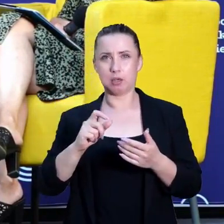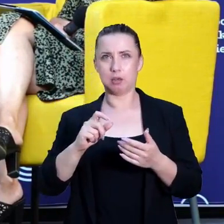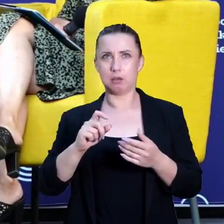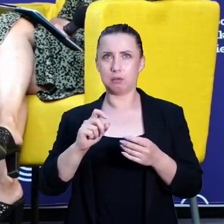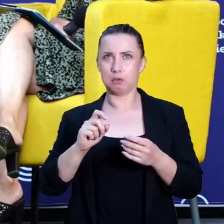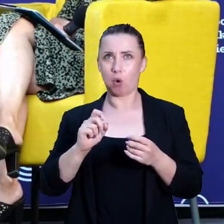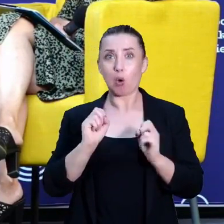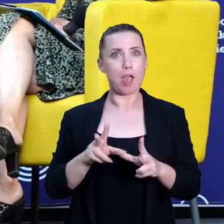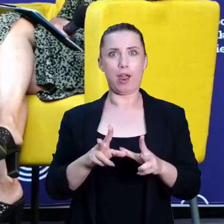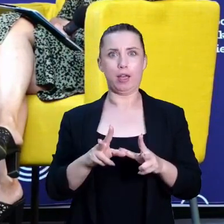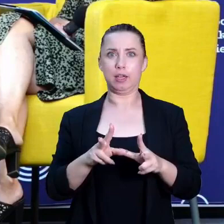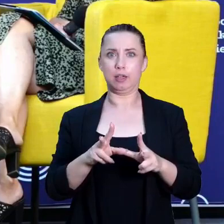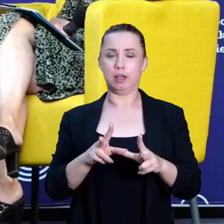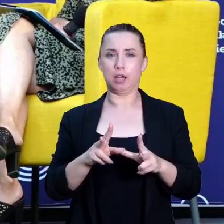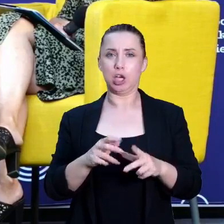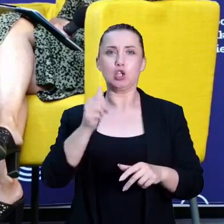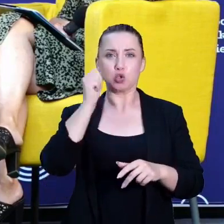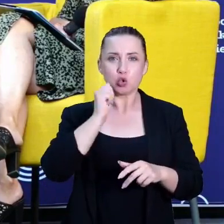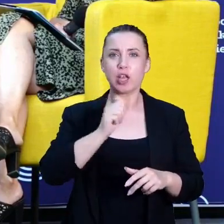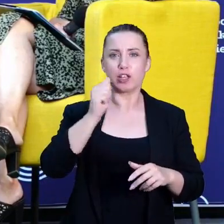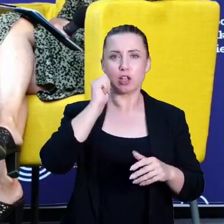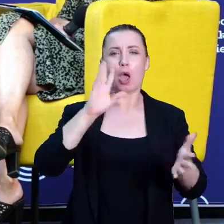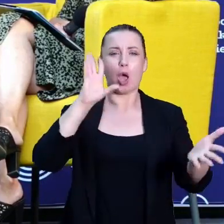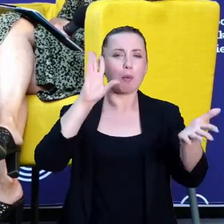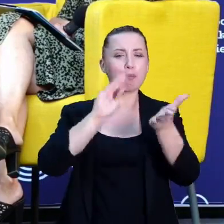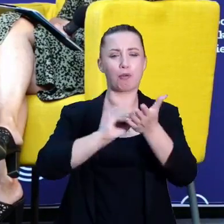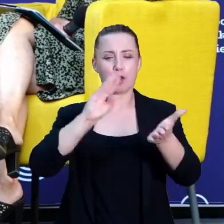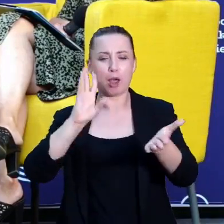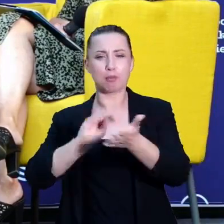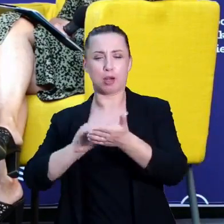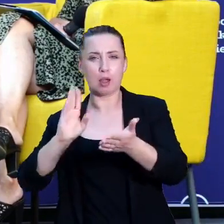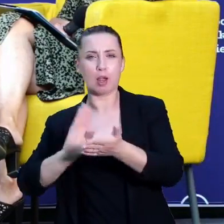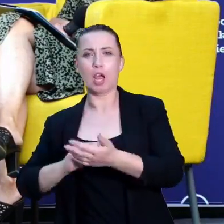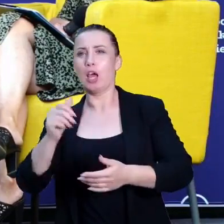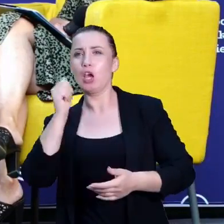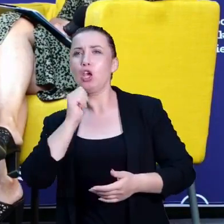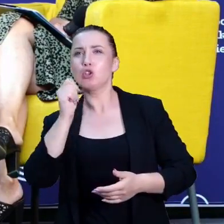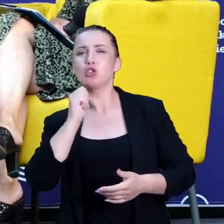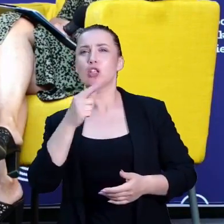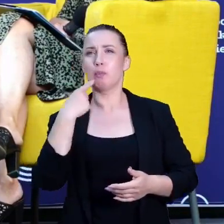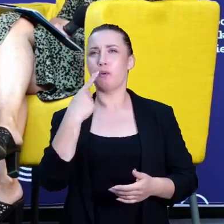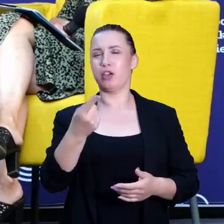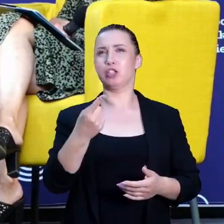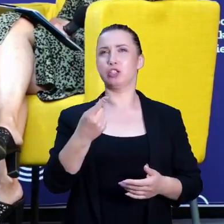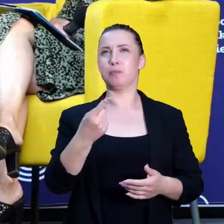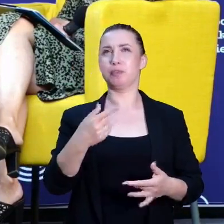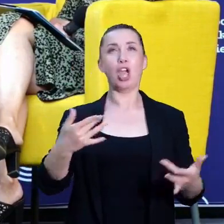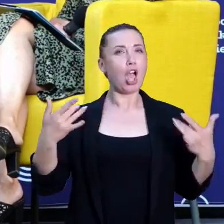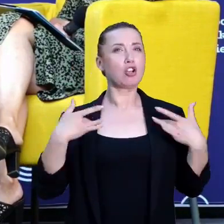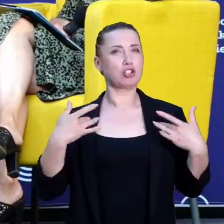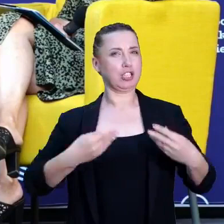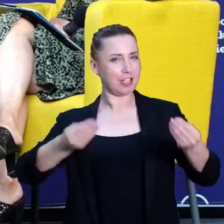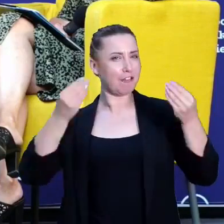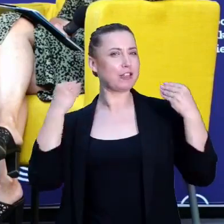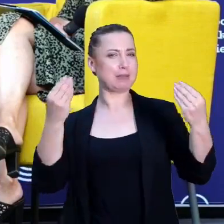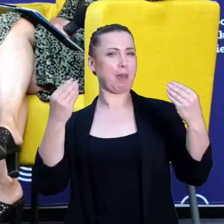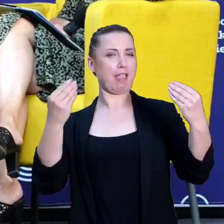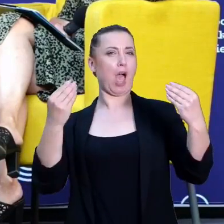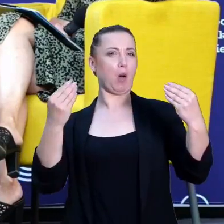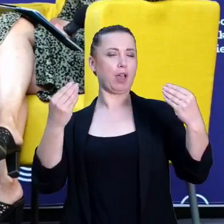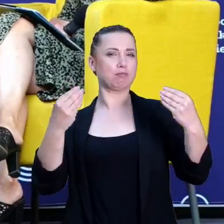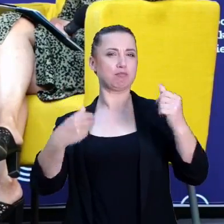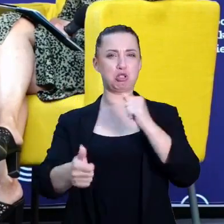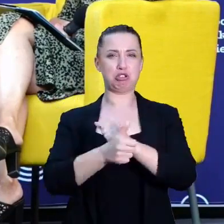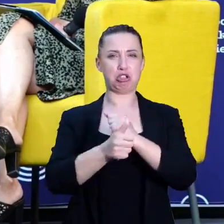tę notatkę i znowu spojrzeć sobie w oczy i powiedzieć, a życie jest właściwie piękne. Nawet po 60, 70 i po 90,